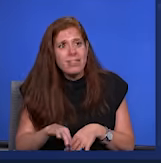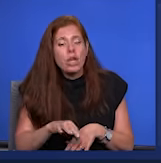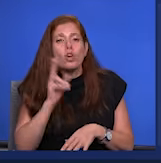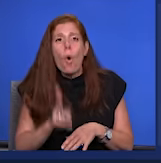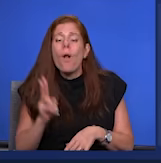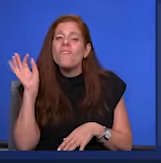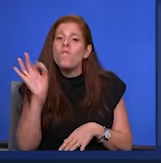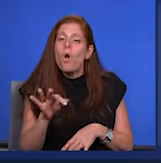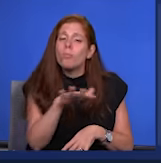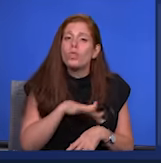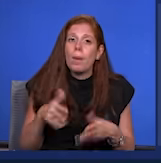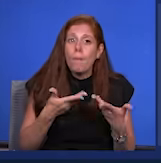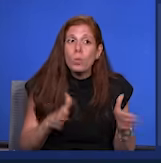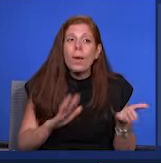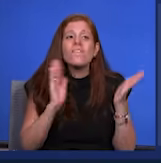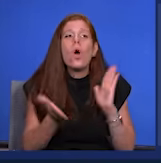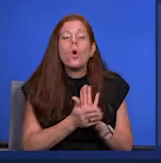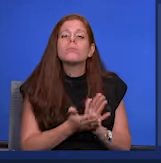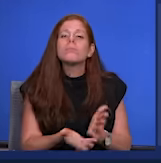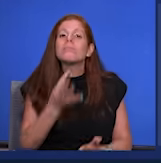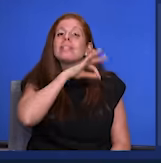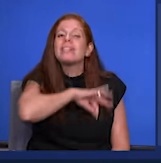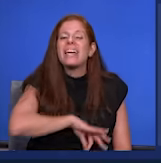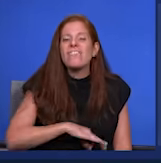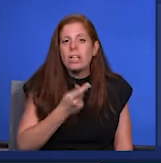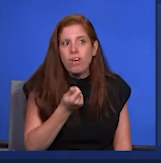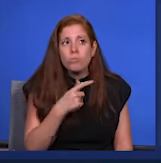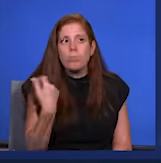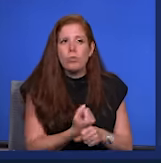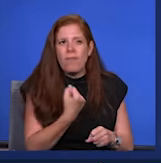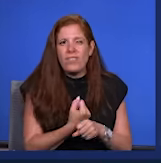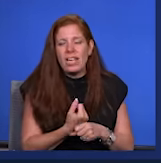וכל כולו נועד למטרת גריפת רווחים לכיסם הפרטי של מפעילי הפארק המוטורי.